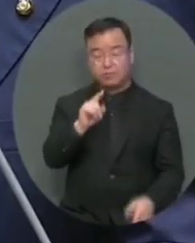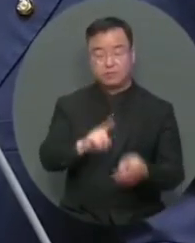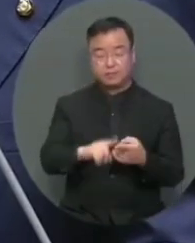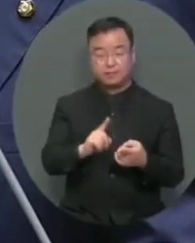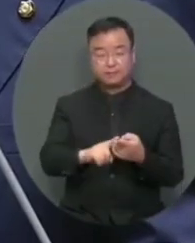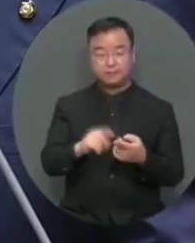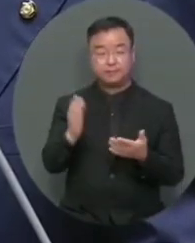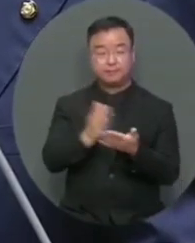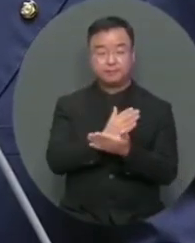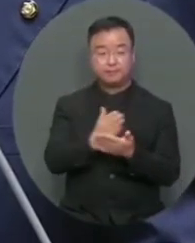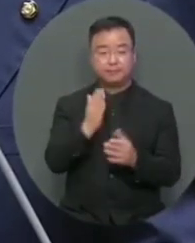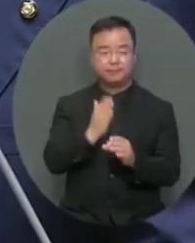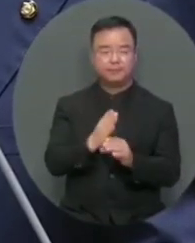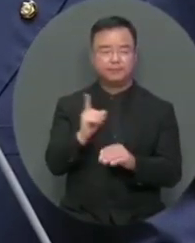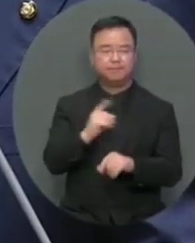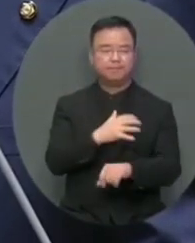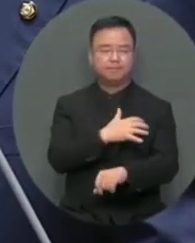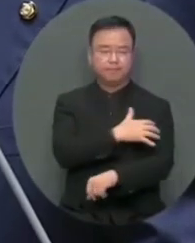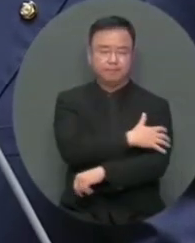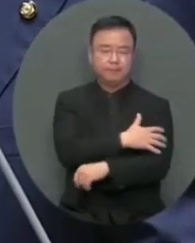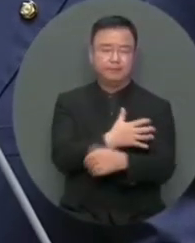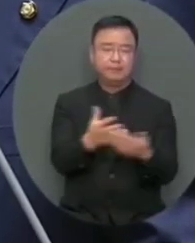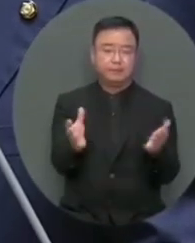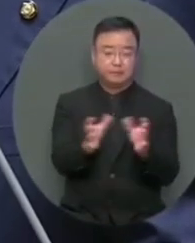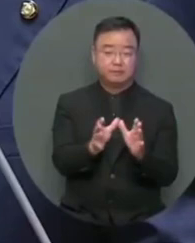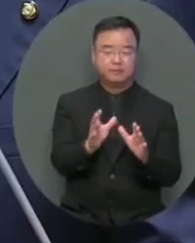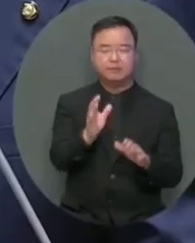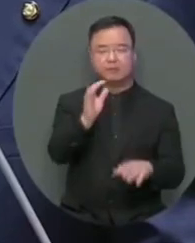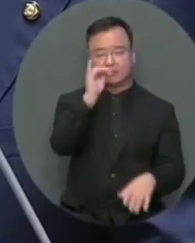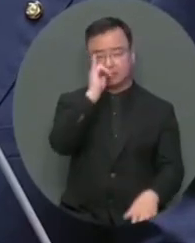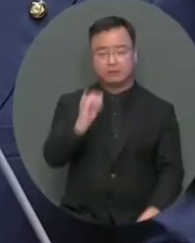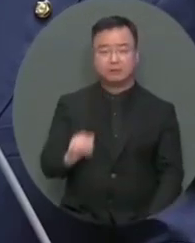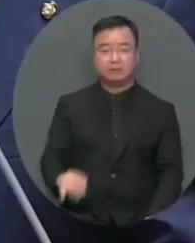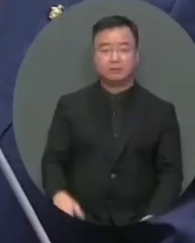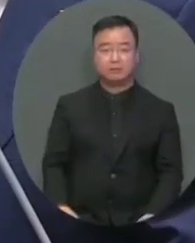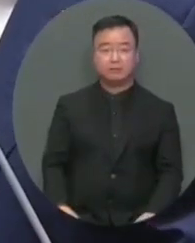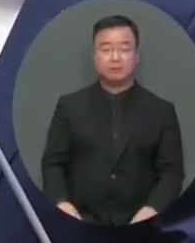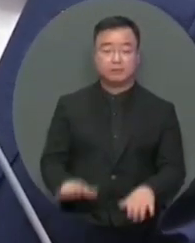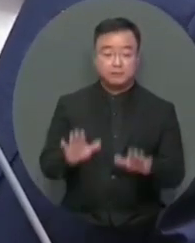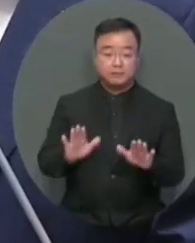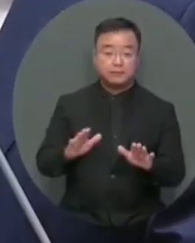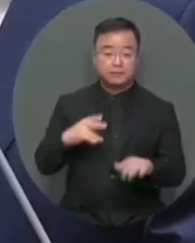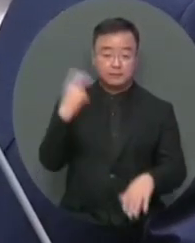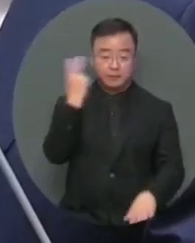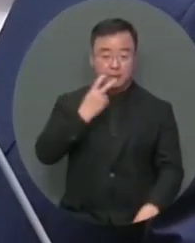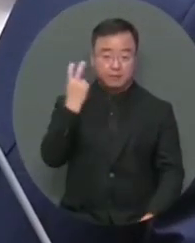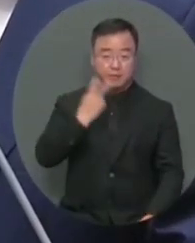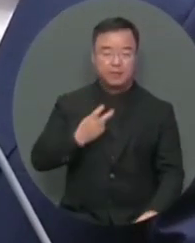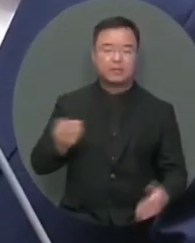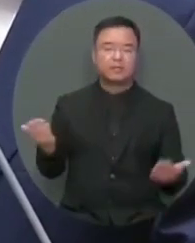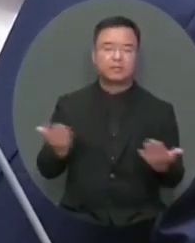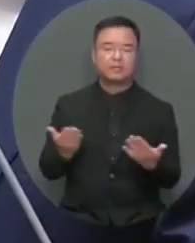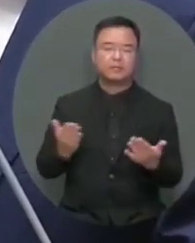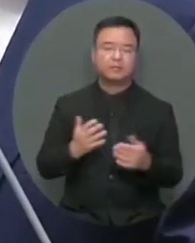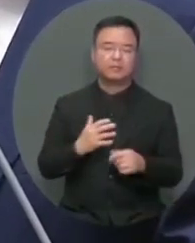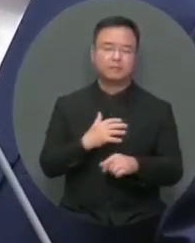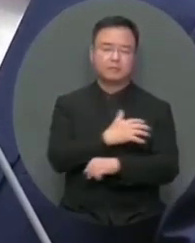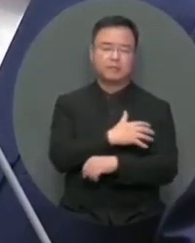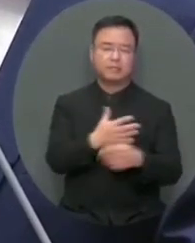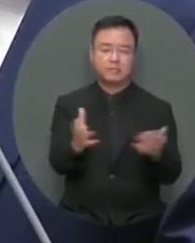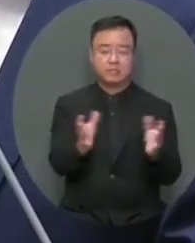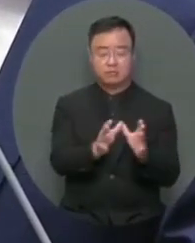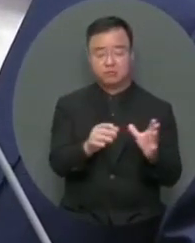배분에 있어서 일종의 기득권 같은 것들이 많이 작용을 하고 있고 해서 이번에 검토는 그러한 기득권을